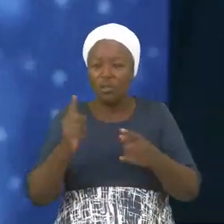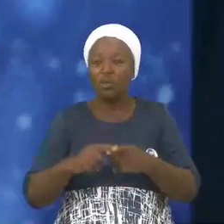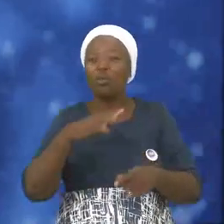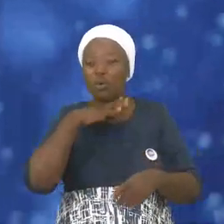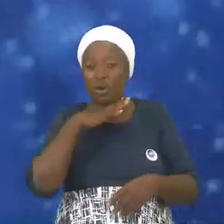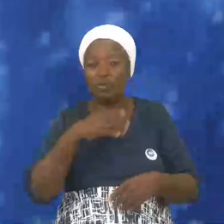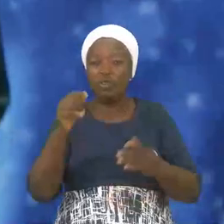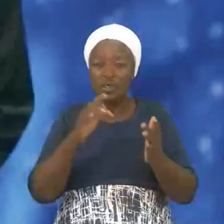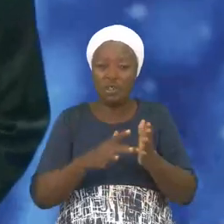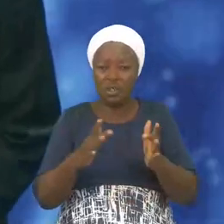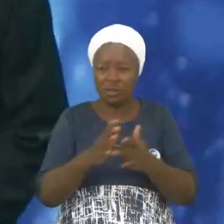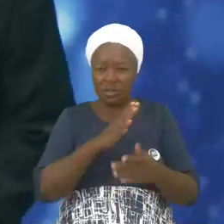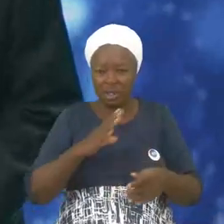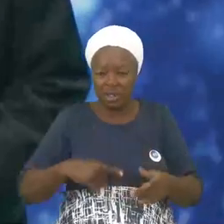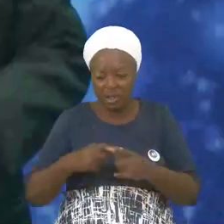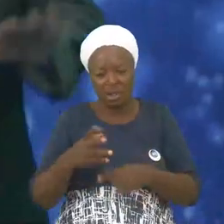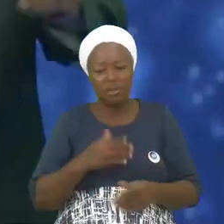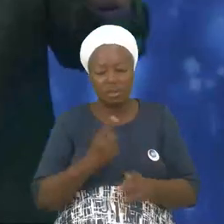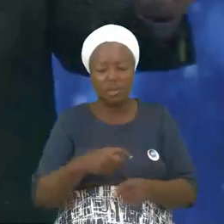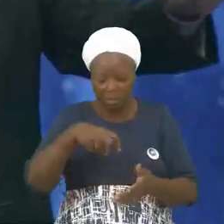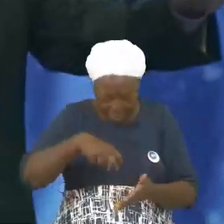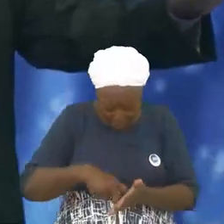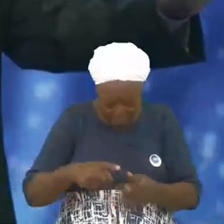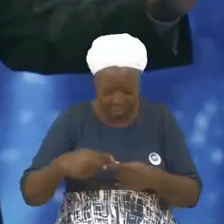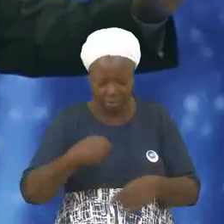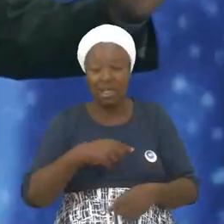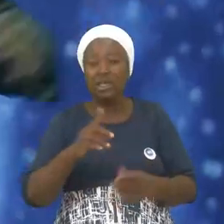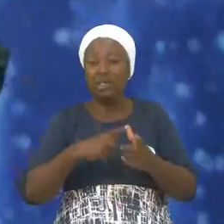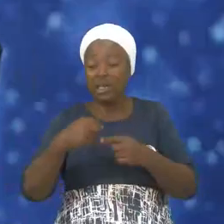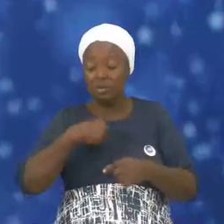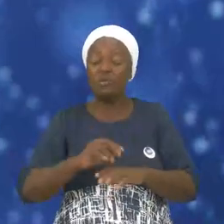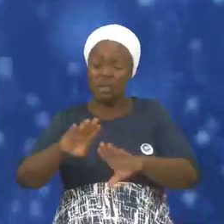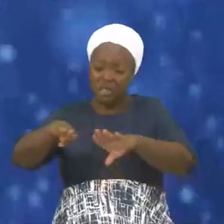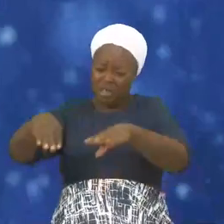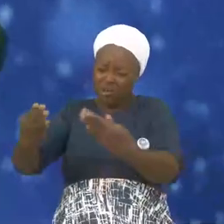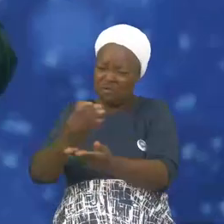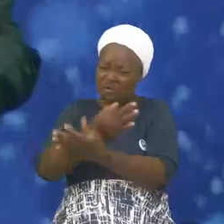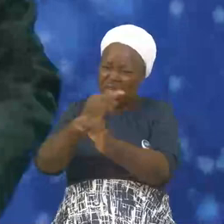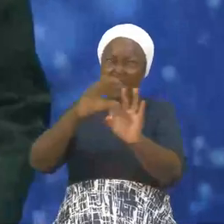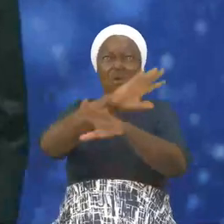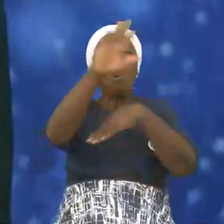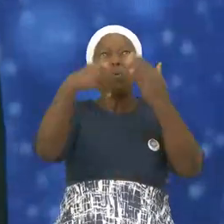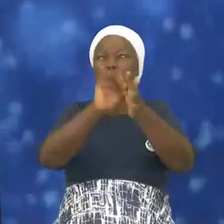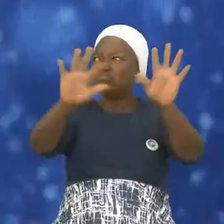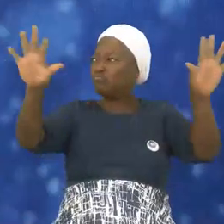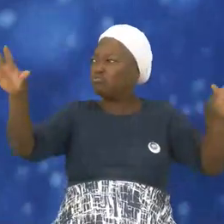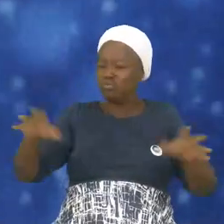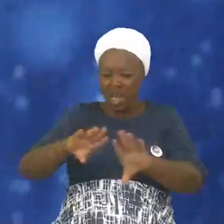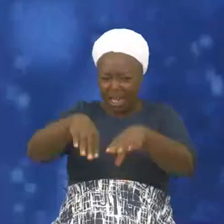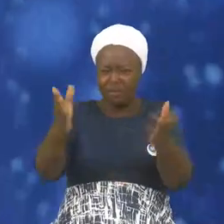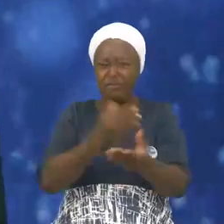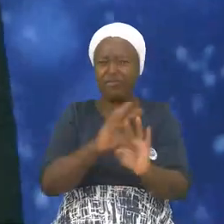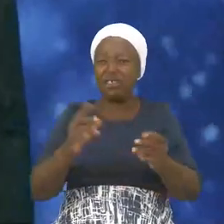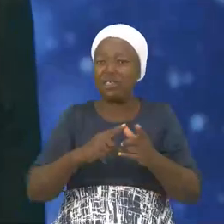ciel. Alors, ce prince de perdition voulait corrompre le Seigneur. Il a dit, fléchis devant moi, procède devant toi, et je